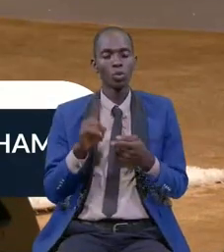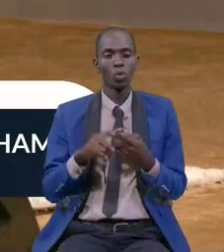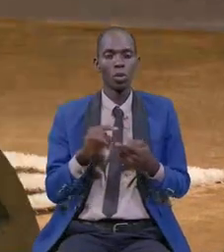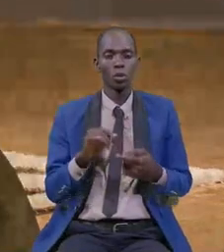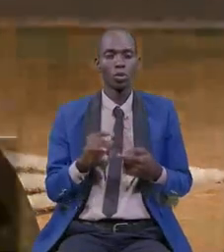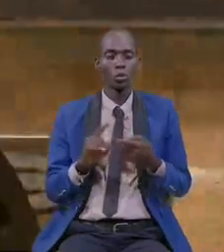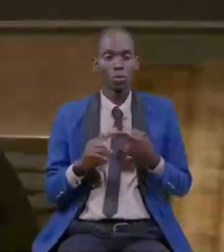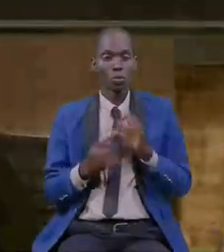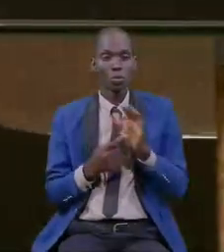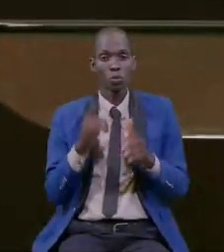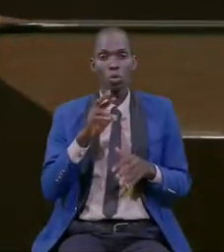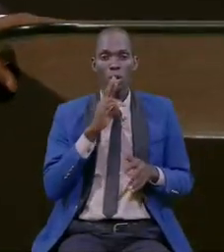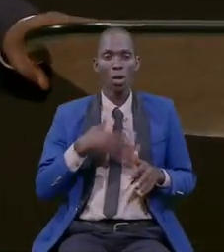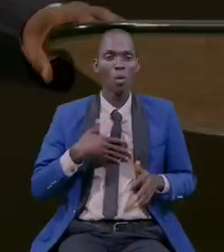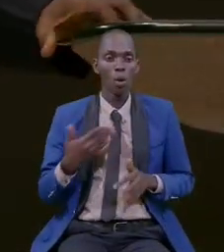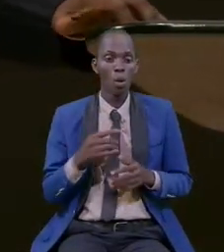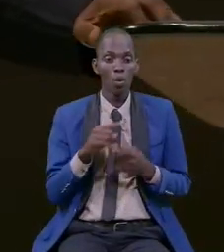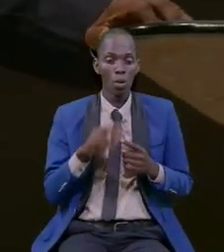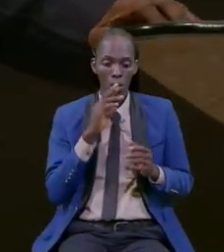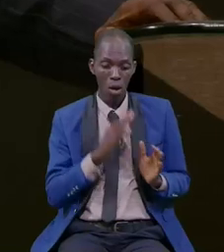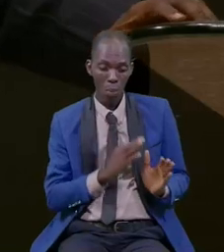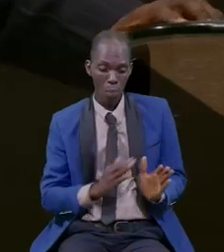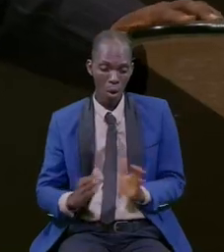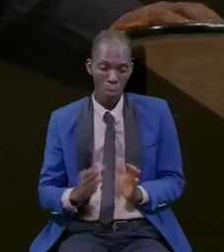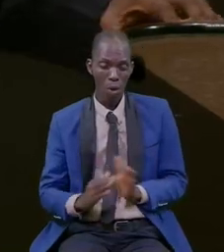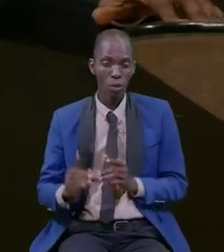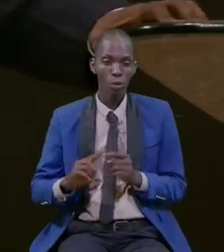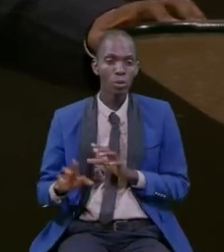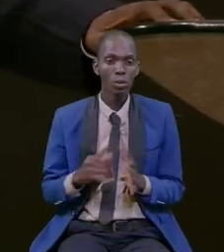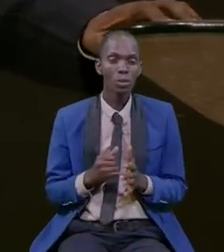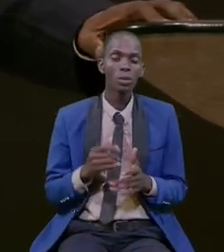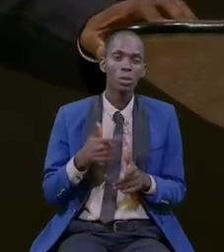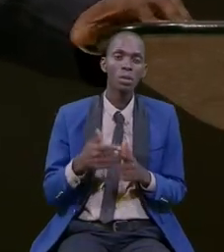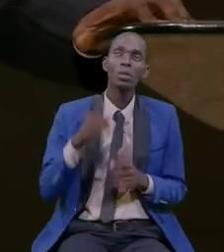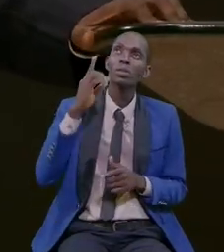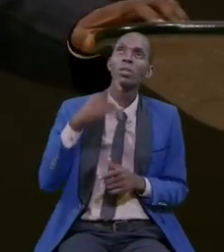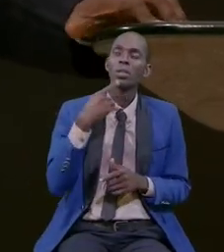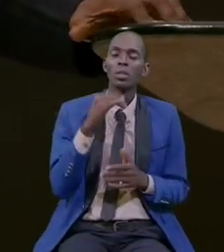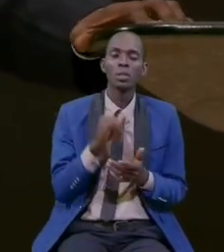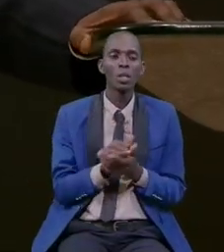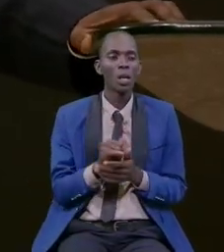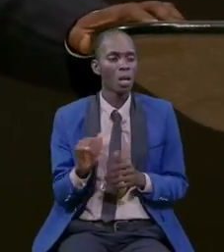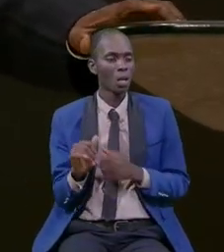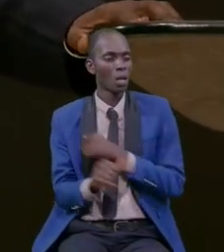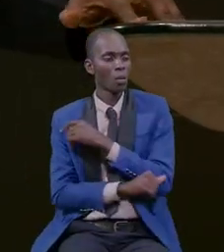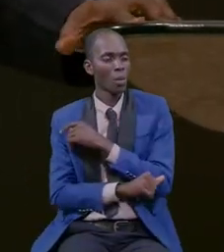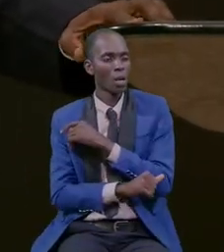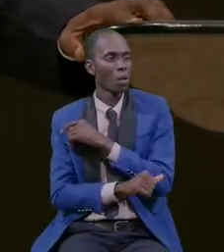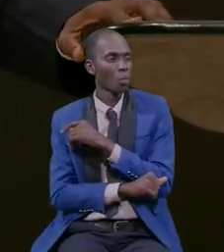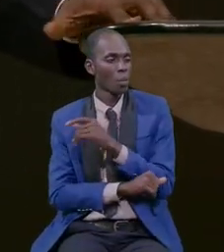êtes sur le point de le faire Dieu va dire Abraham Abraham c'est bon ne touche pas